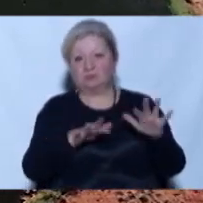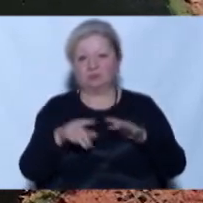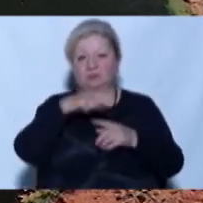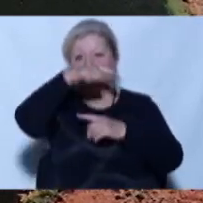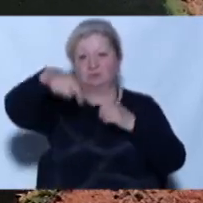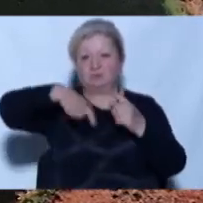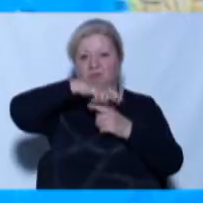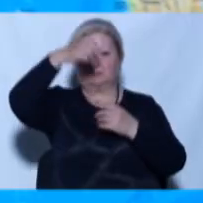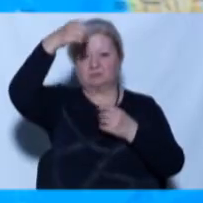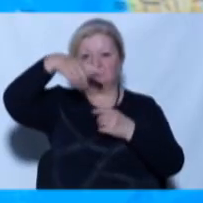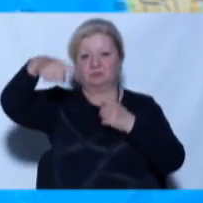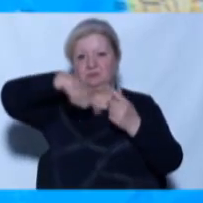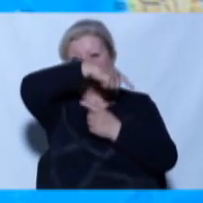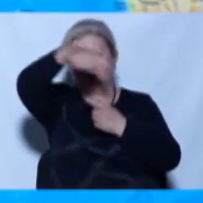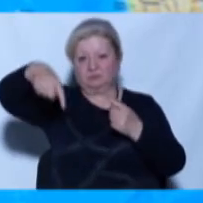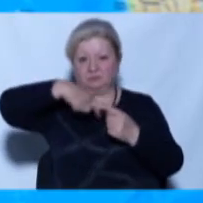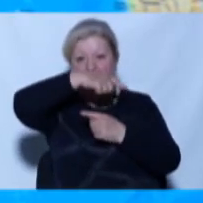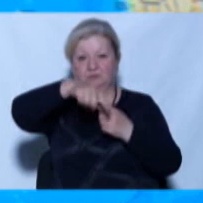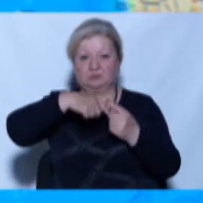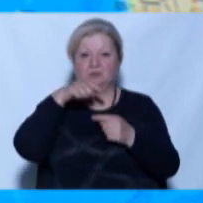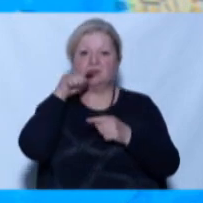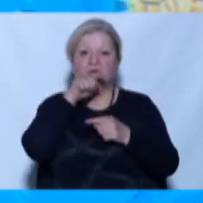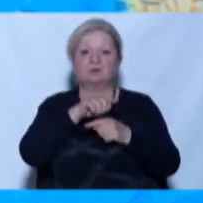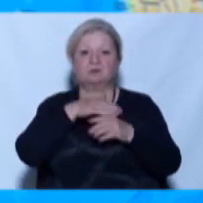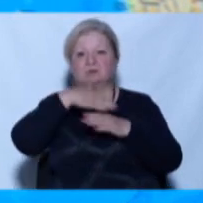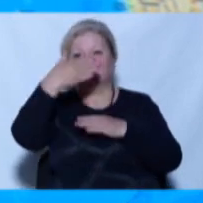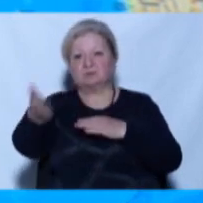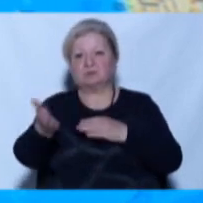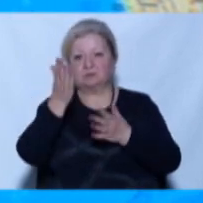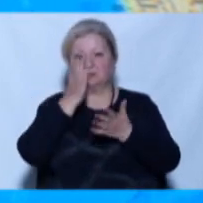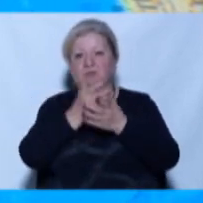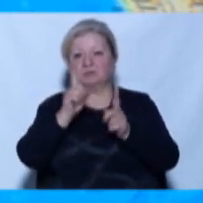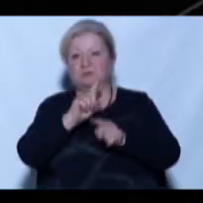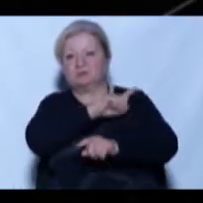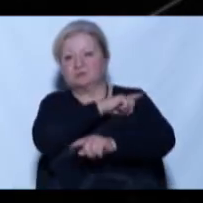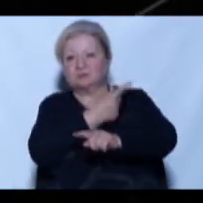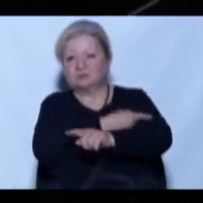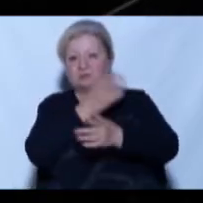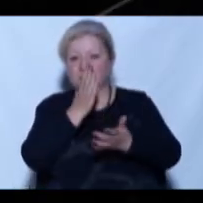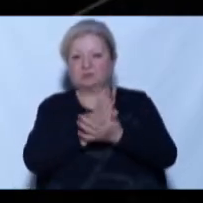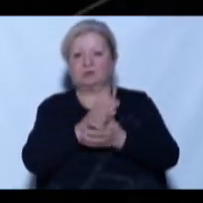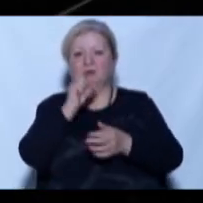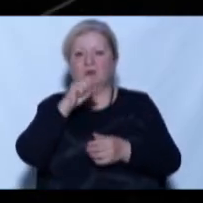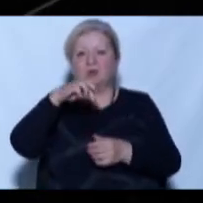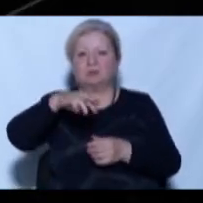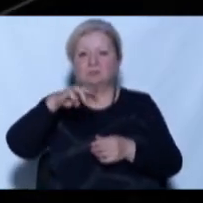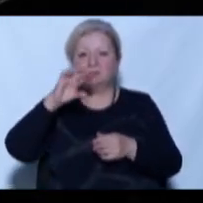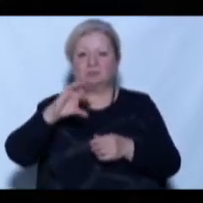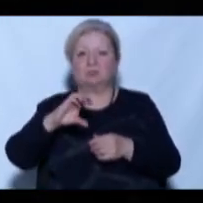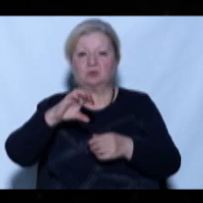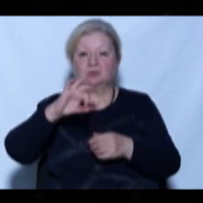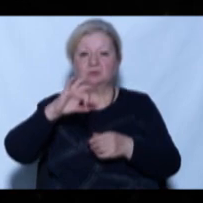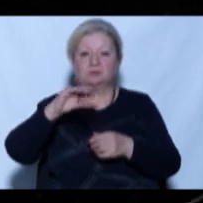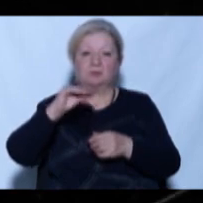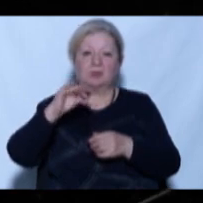ირგვლივ და ის გარეთ მაფორმირებელი ძალები, რასაც ატმოსფეროზე, ჰიდროსფეროზე მოქმედებს, ეს არის